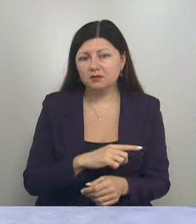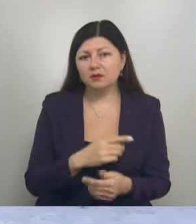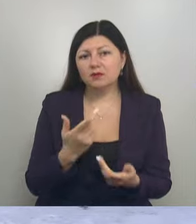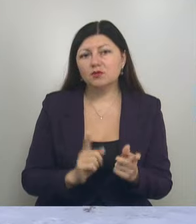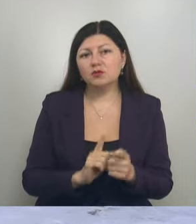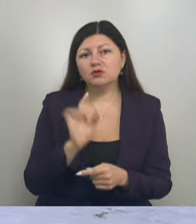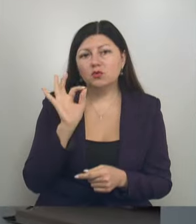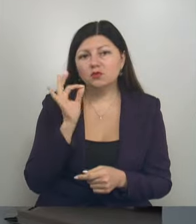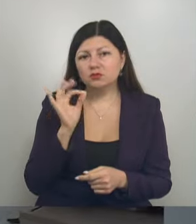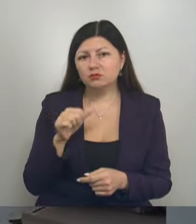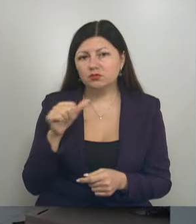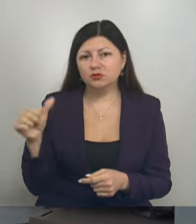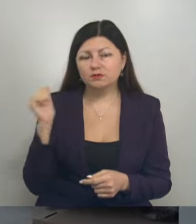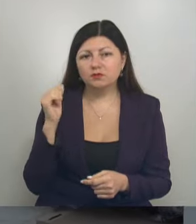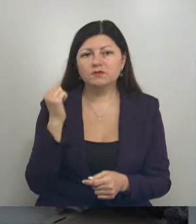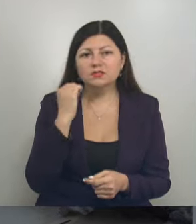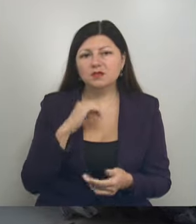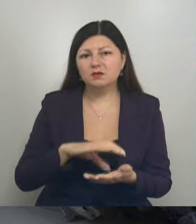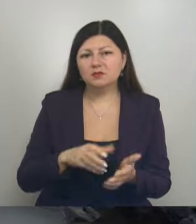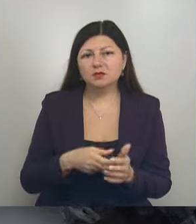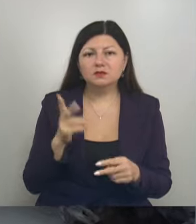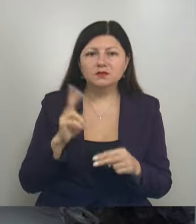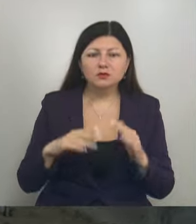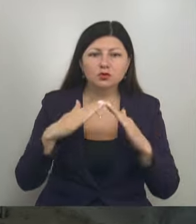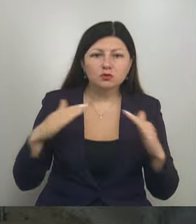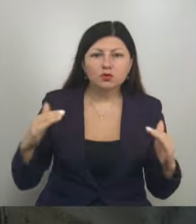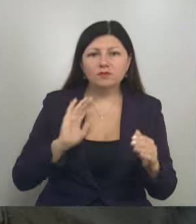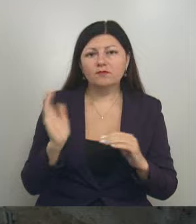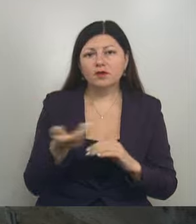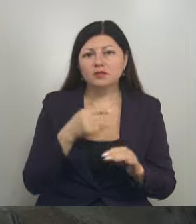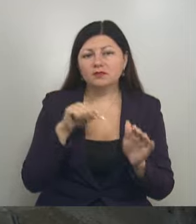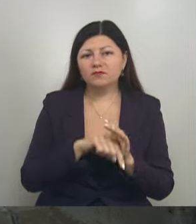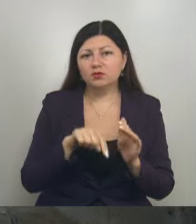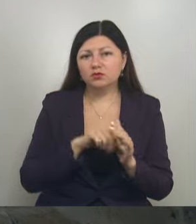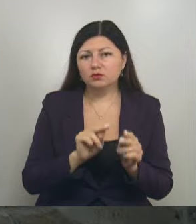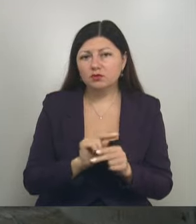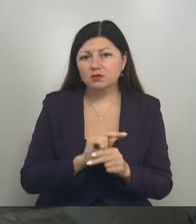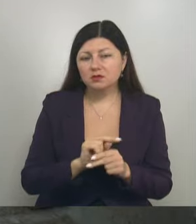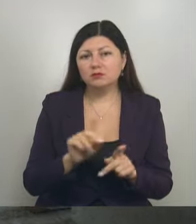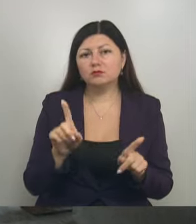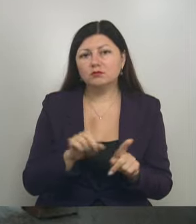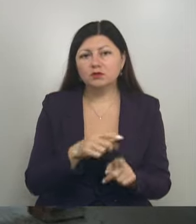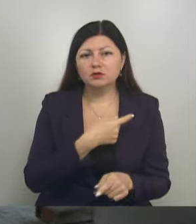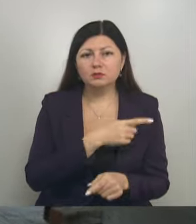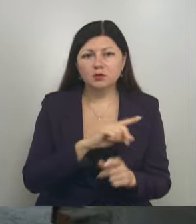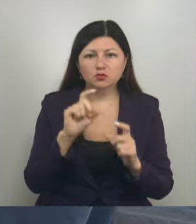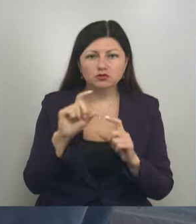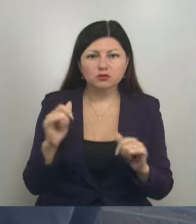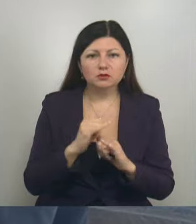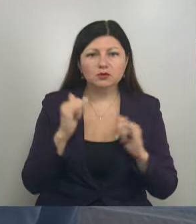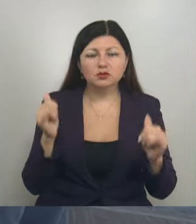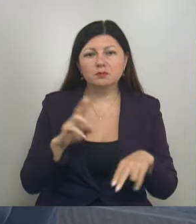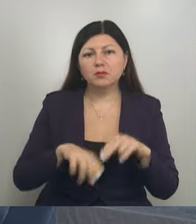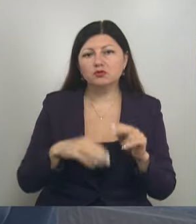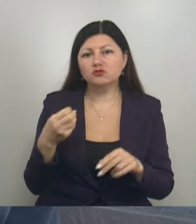начали осенью прошлого года. В старом здании завершили кровлю, фасад и внутреннюю отделку. Кроме того, медучреждение расширили. Построили еще